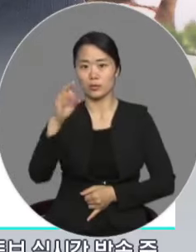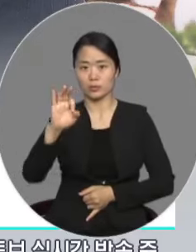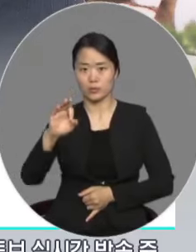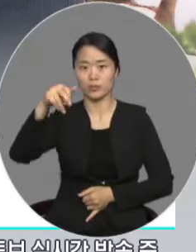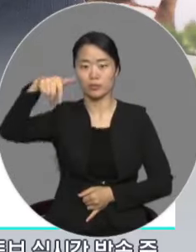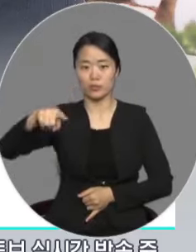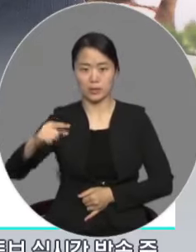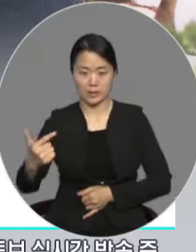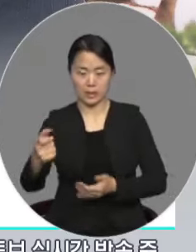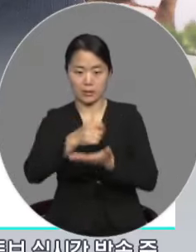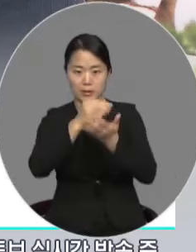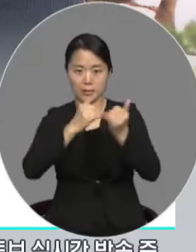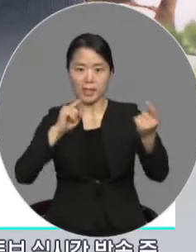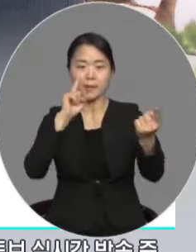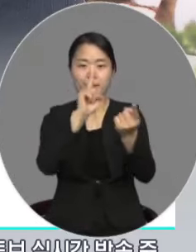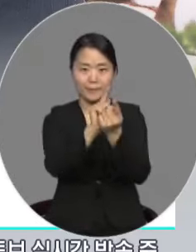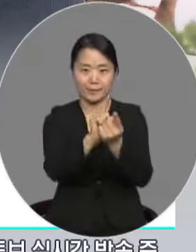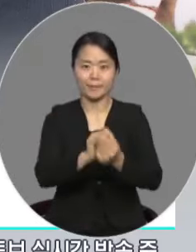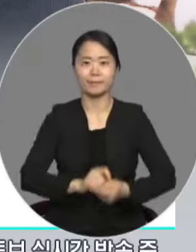만나봅니다. 이영남 기자입니다.